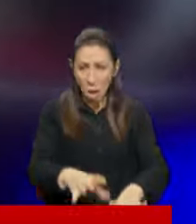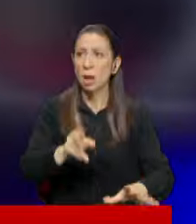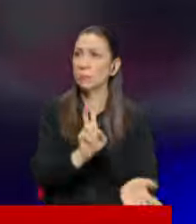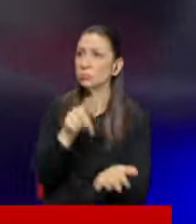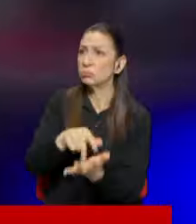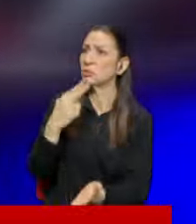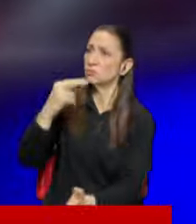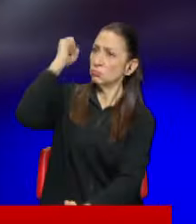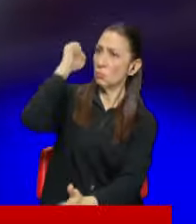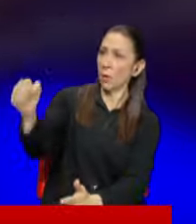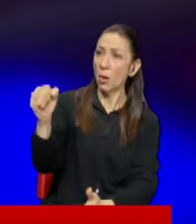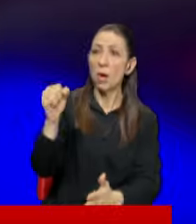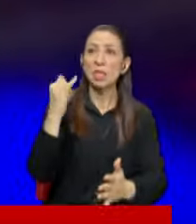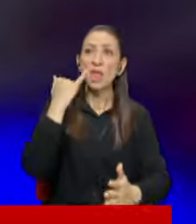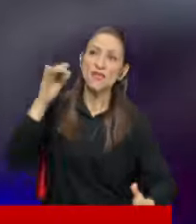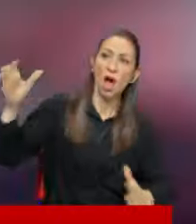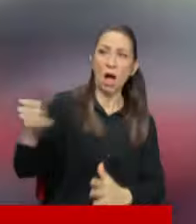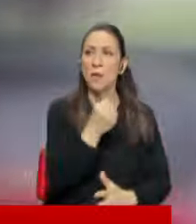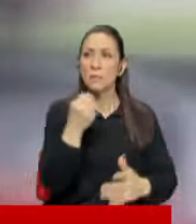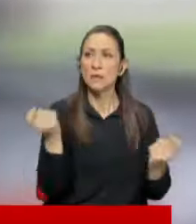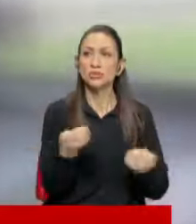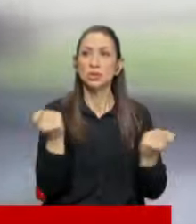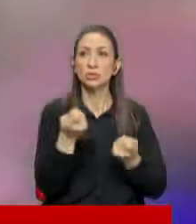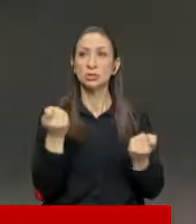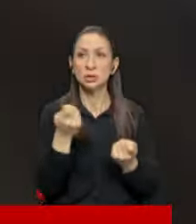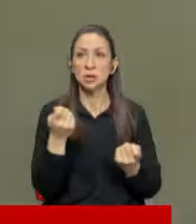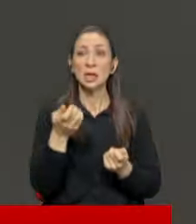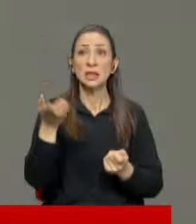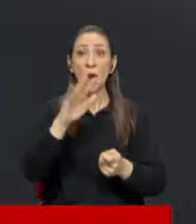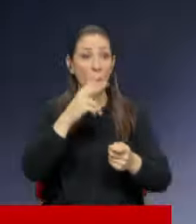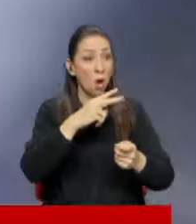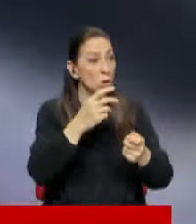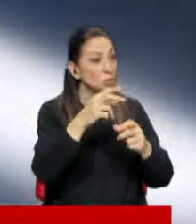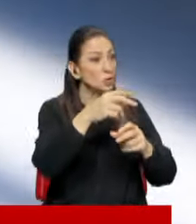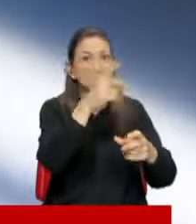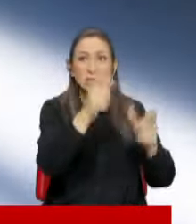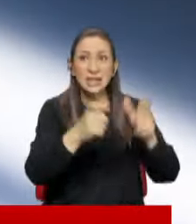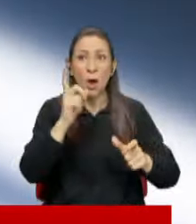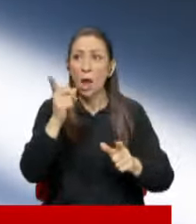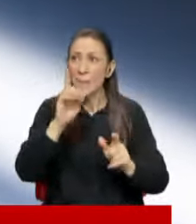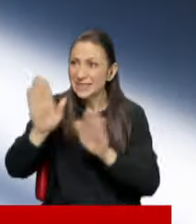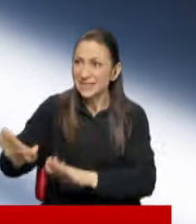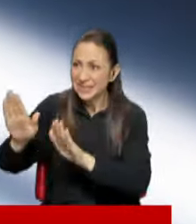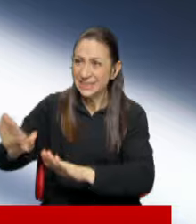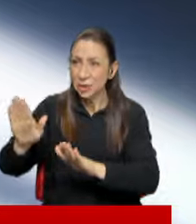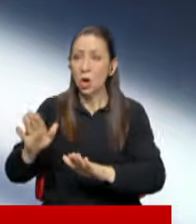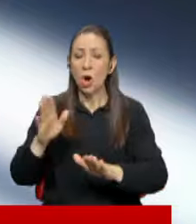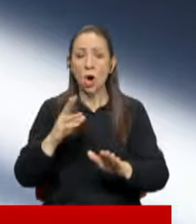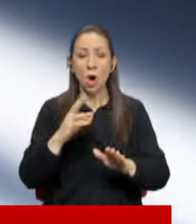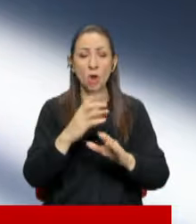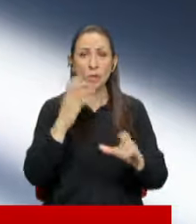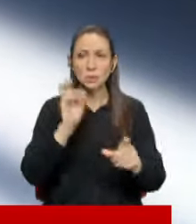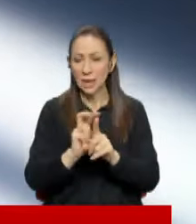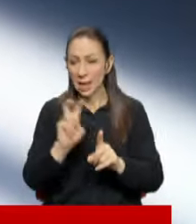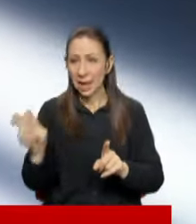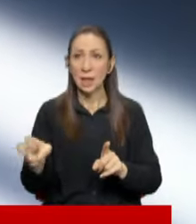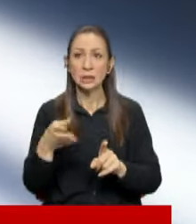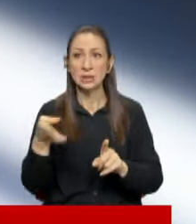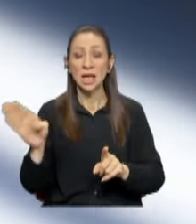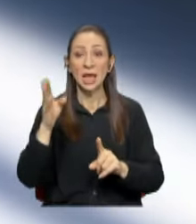kadına saldırdı. Elinden telefonunu almaya çalıştı. Diğer yolcuların sakinleştirdiği öğretmen otobüsten inerek